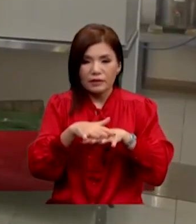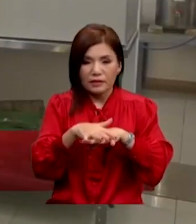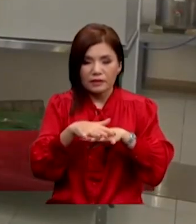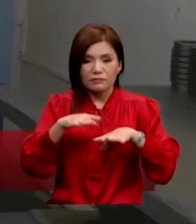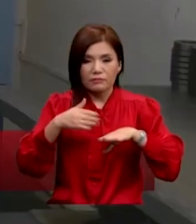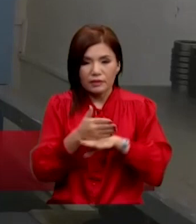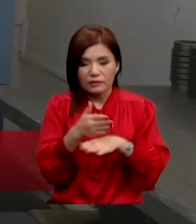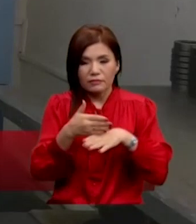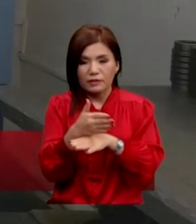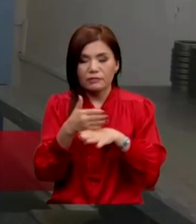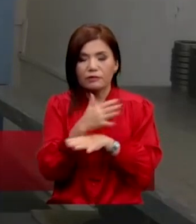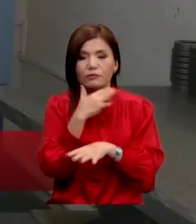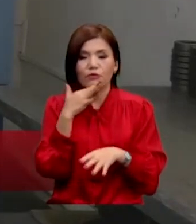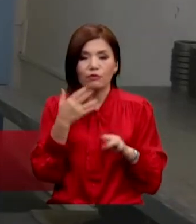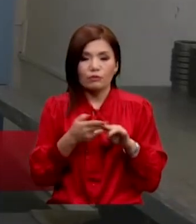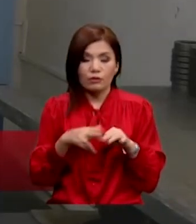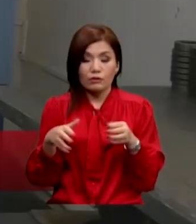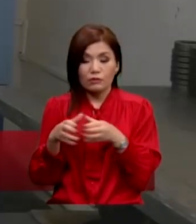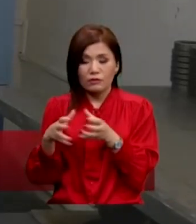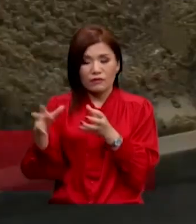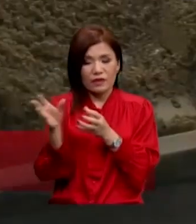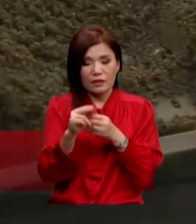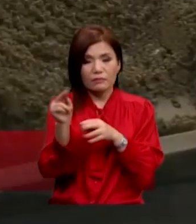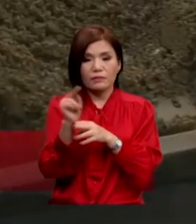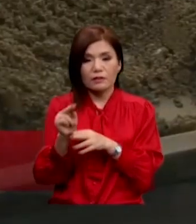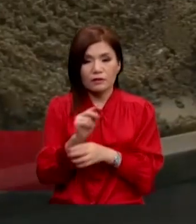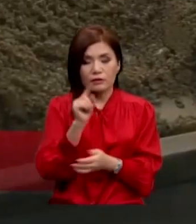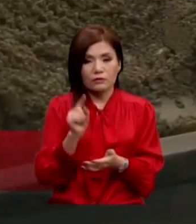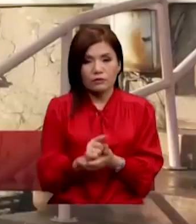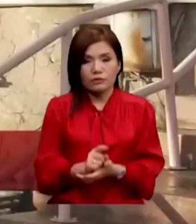разрушение асфальта. Подрядчик теперь должен исправить все замечания и недочеты.